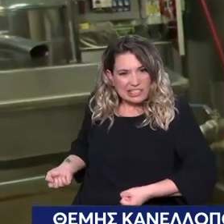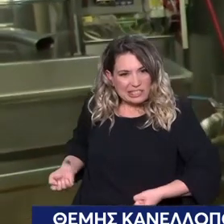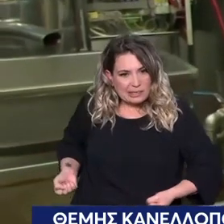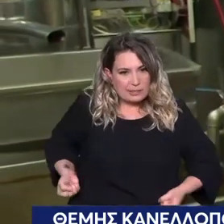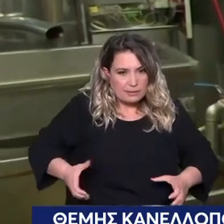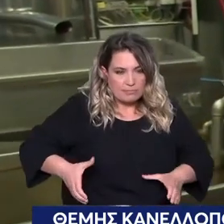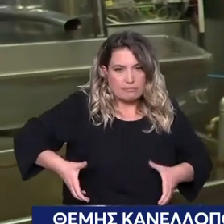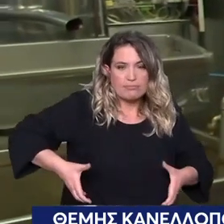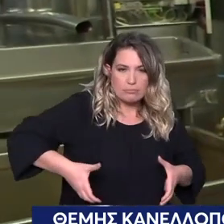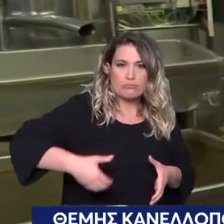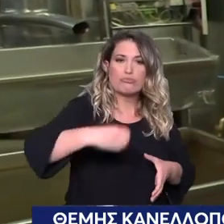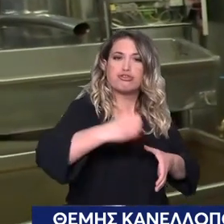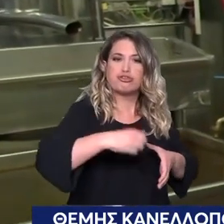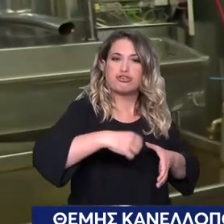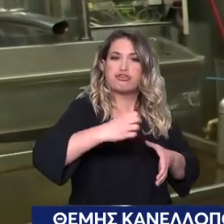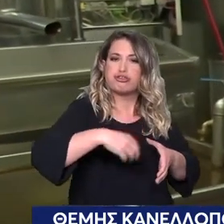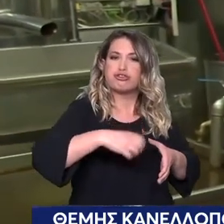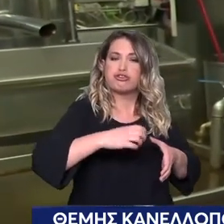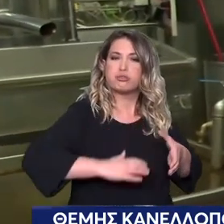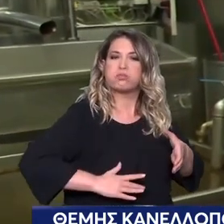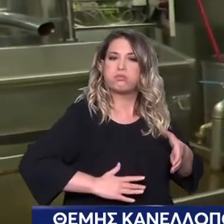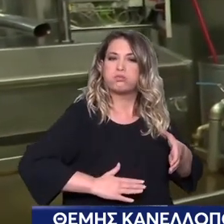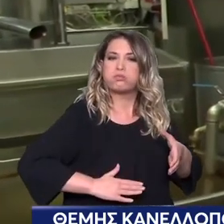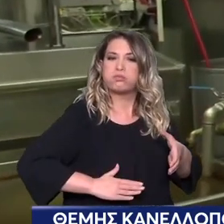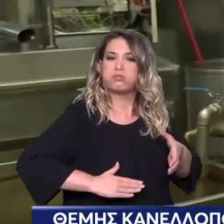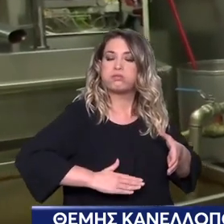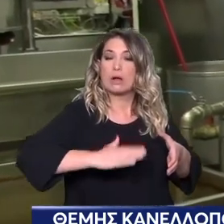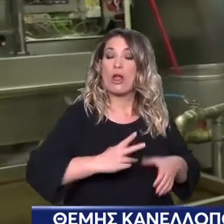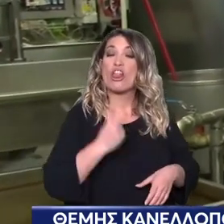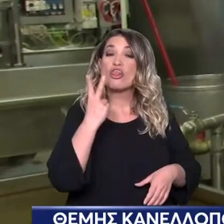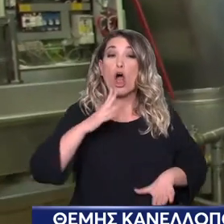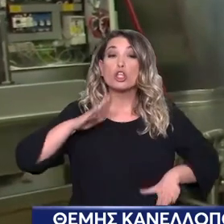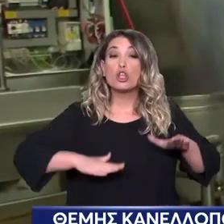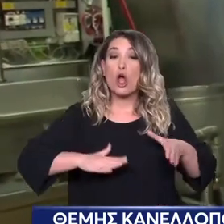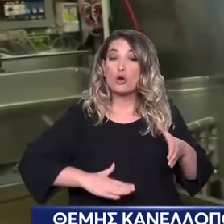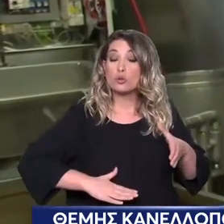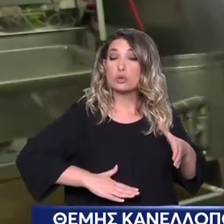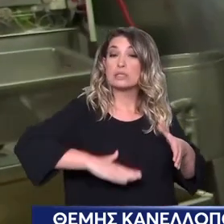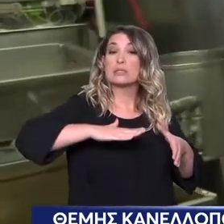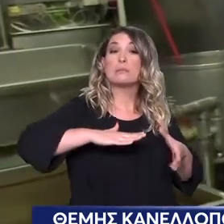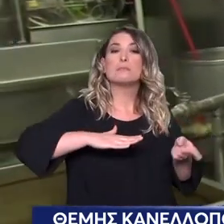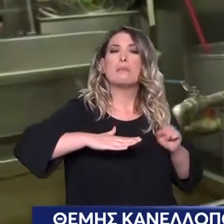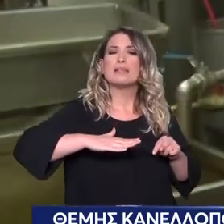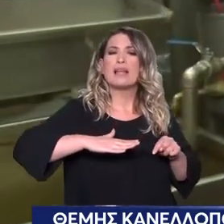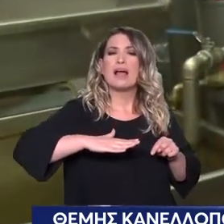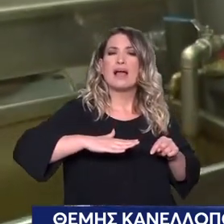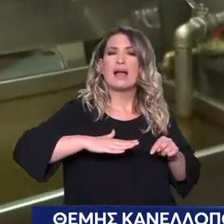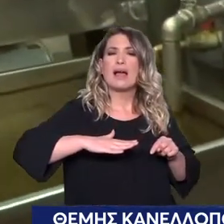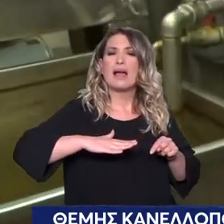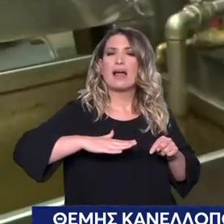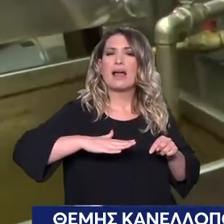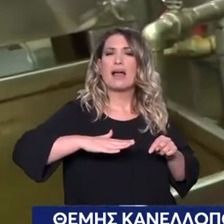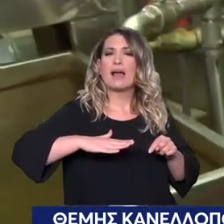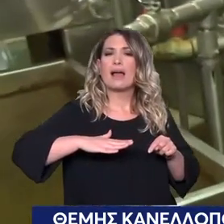χώρο και αρχίζουν και κάνουν τη μετάγγιση του λαδιού. Γεμίζουν 2 τόνους λάδι και αμέσως μετά αφήνουν την